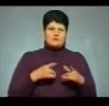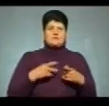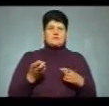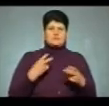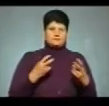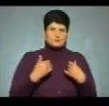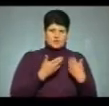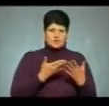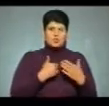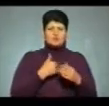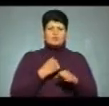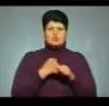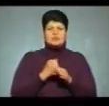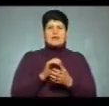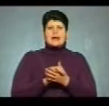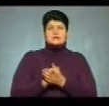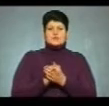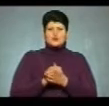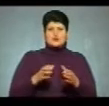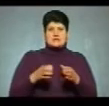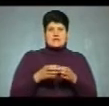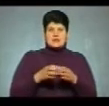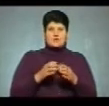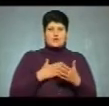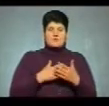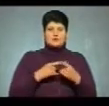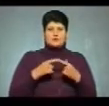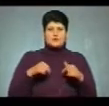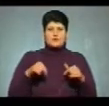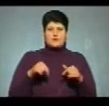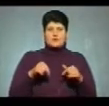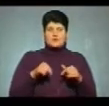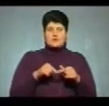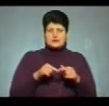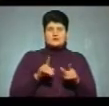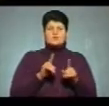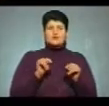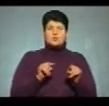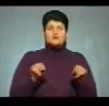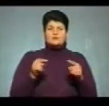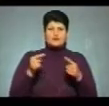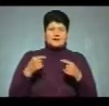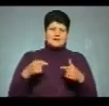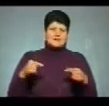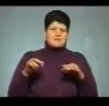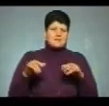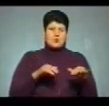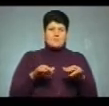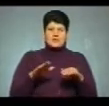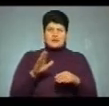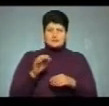хочемо зробити таку асоціацію, таку громадську організацію угорців для того, щоб створювати різні міроприємства для того,